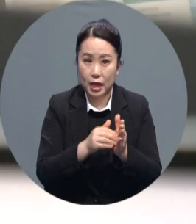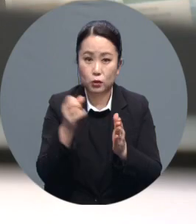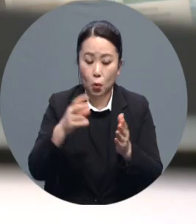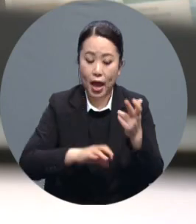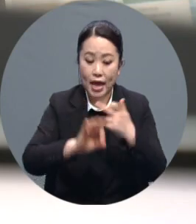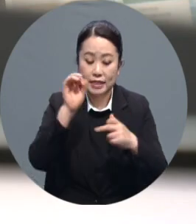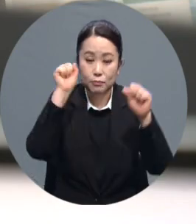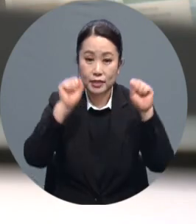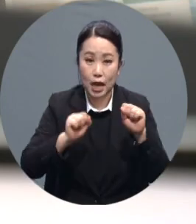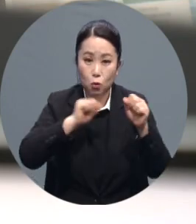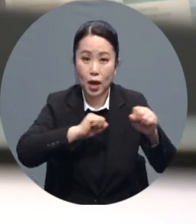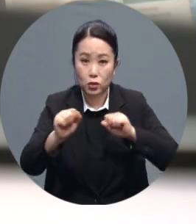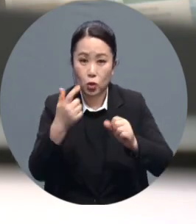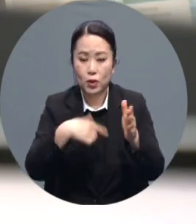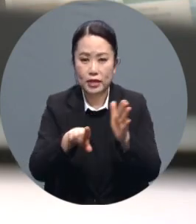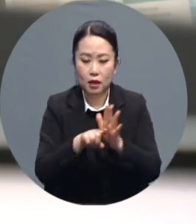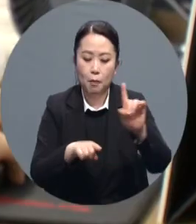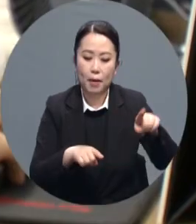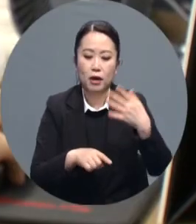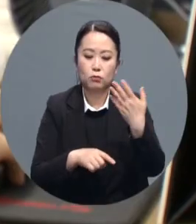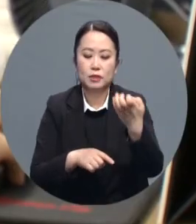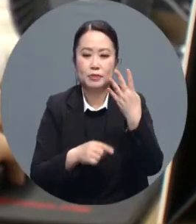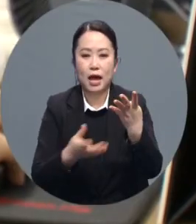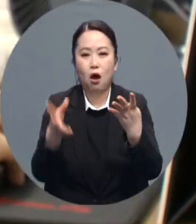194억 원도 배정했습니다